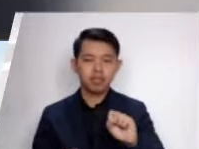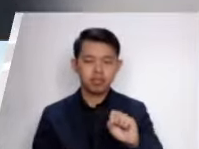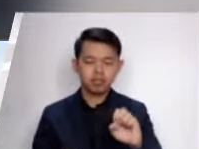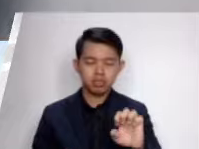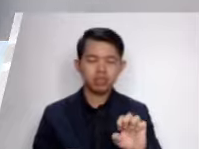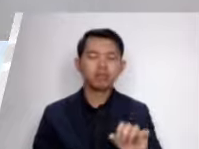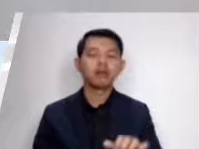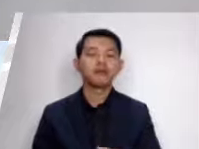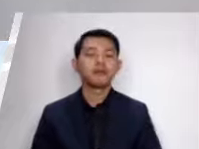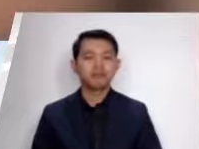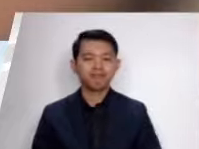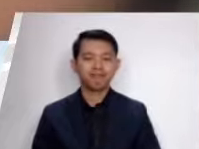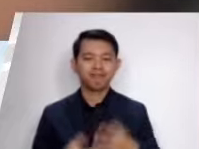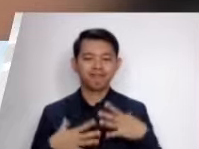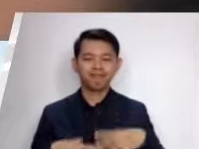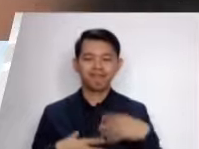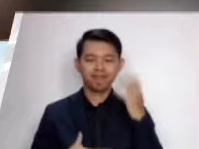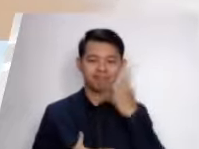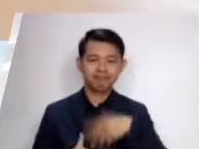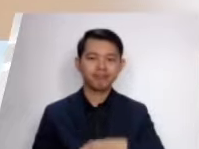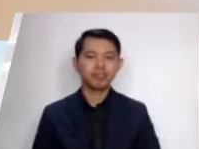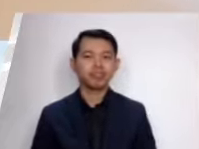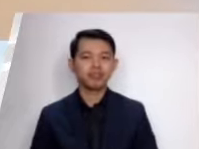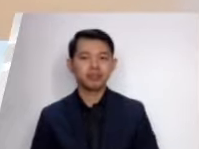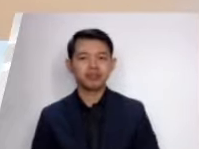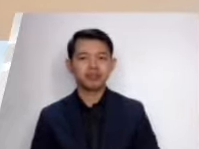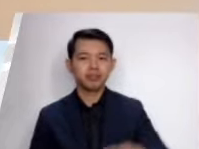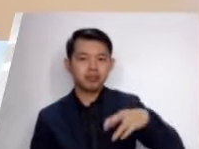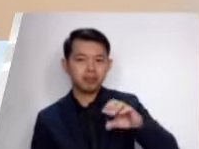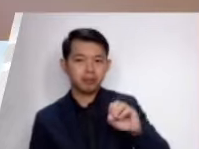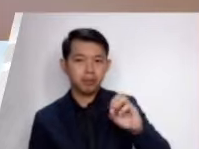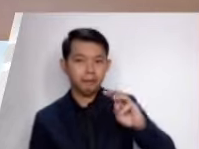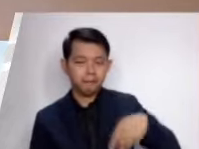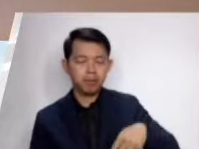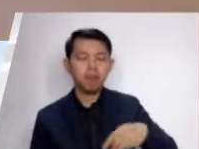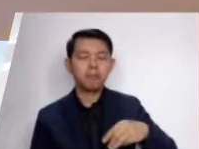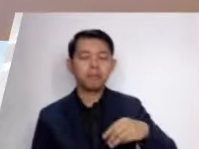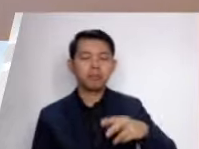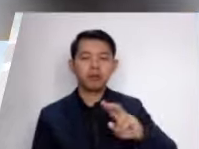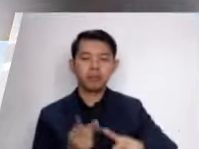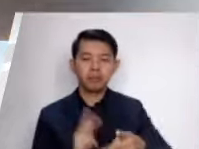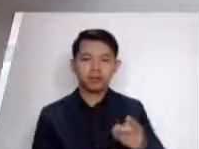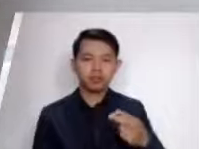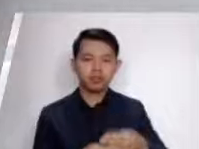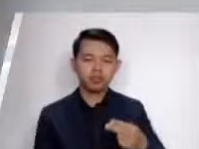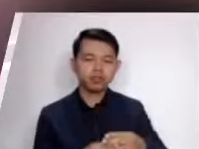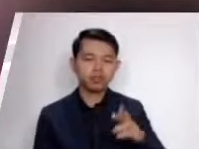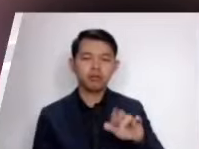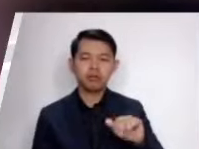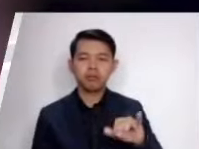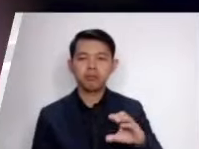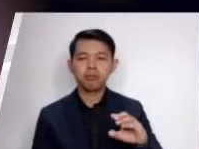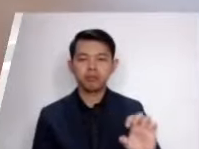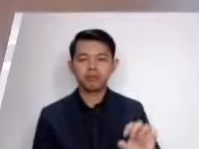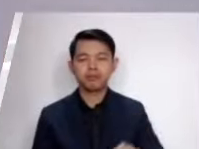kaba, looking dapper naman ang prom partner ni Chessie na si Sparkle Star Bryce Eusebio.